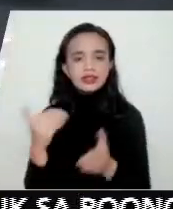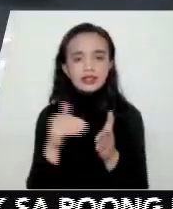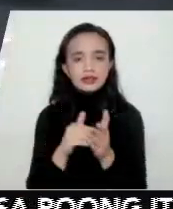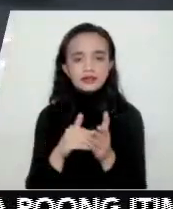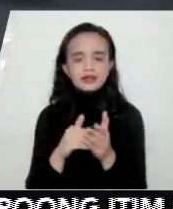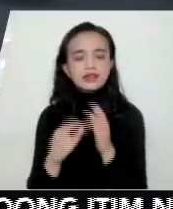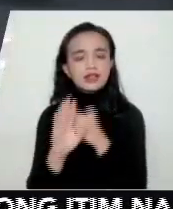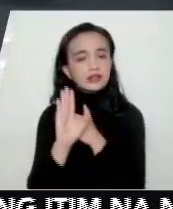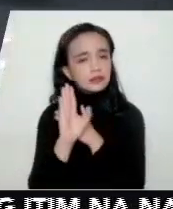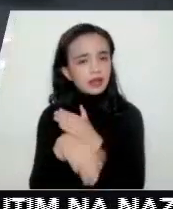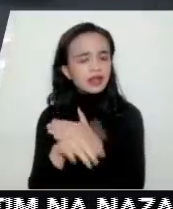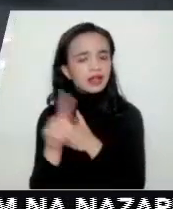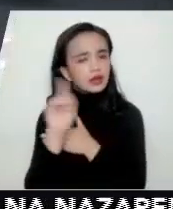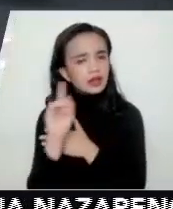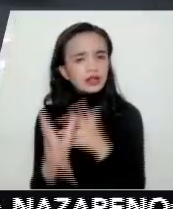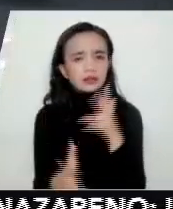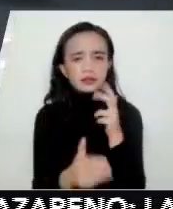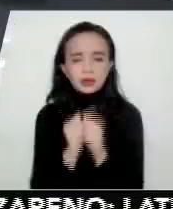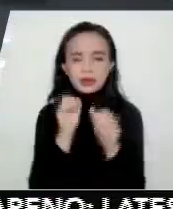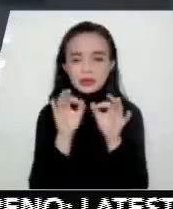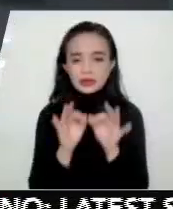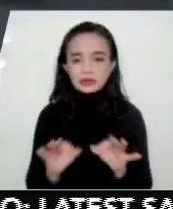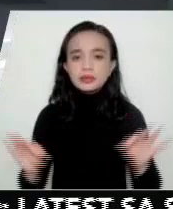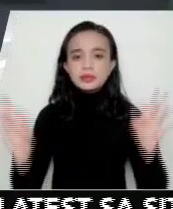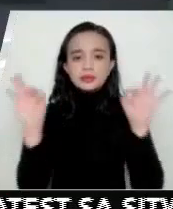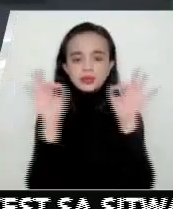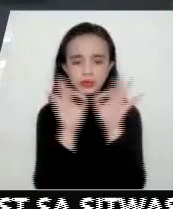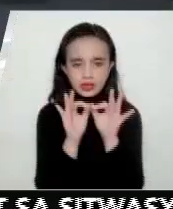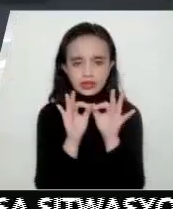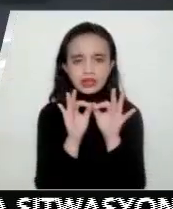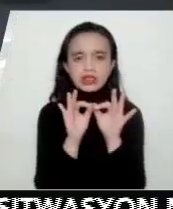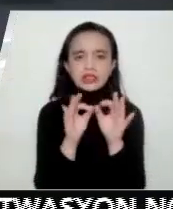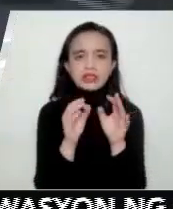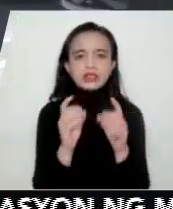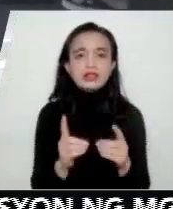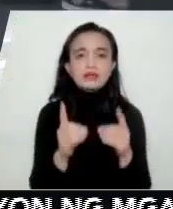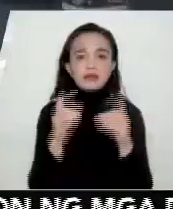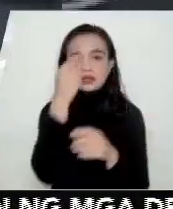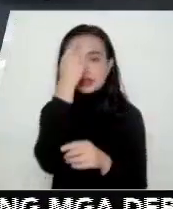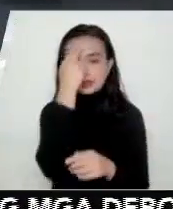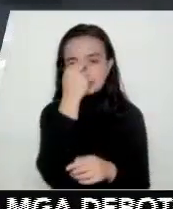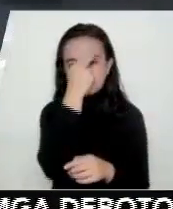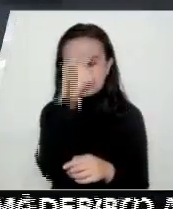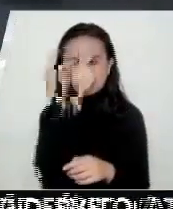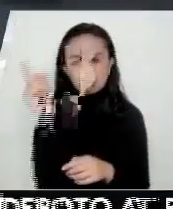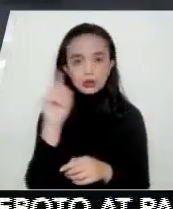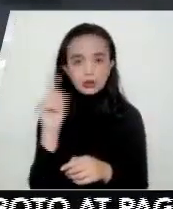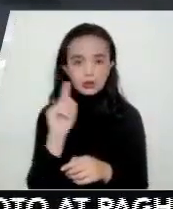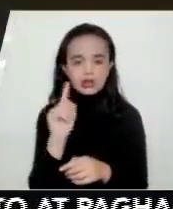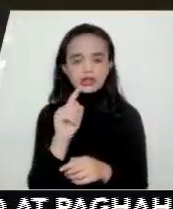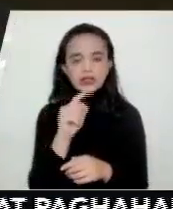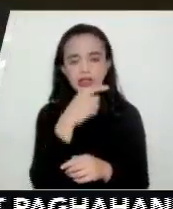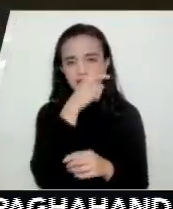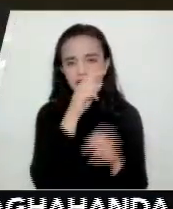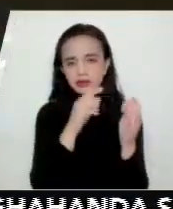sa pinakamahalagang panata ng mga Katoliko, ang traslasyon ng itim na Nazareno.